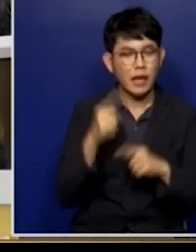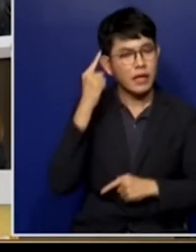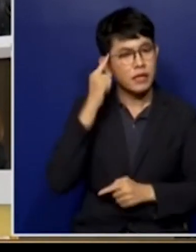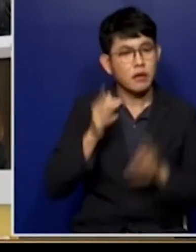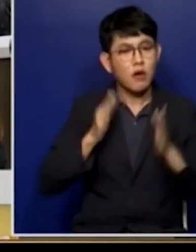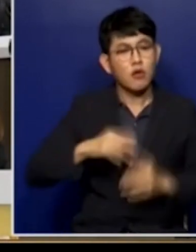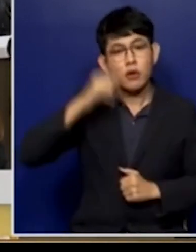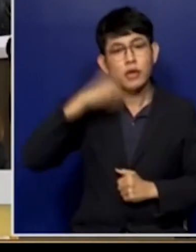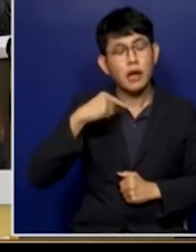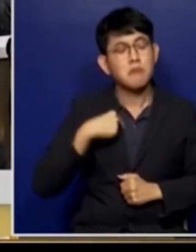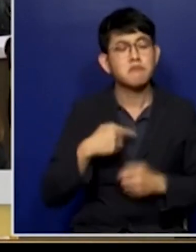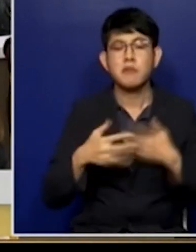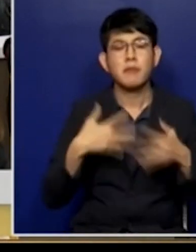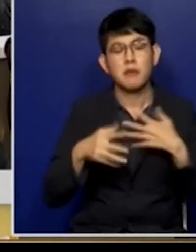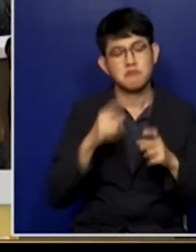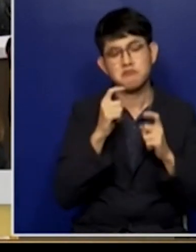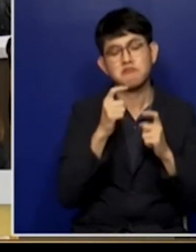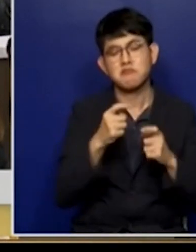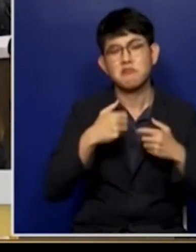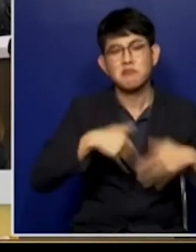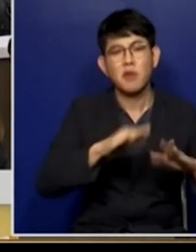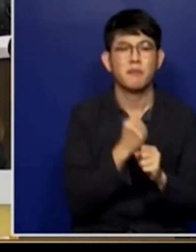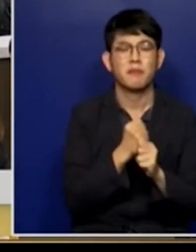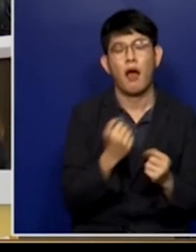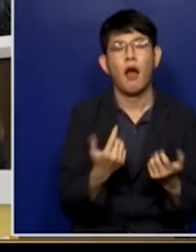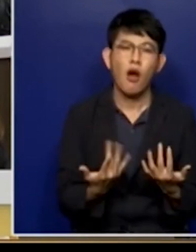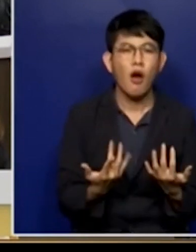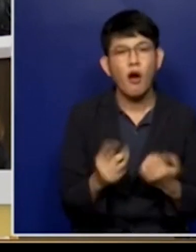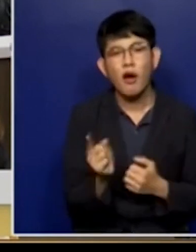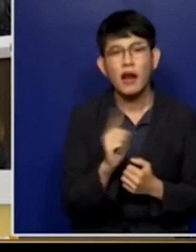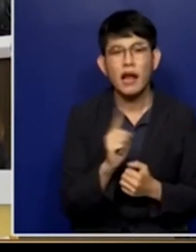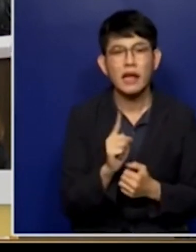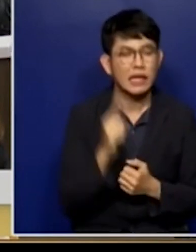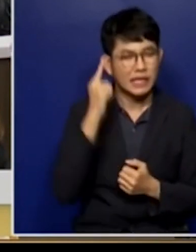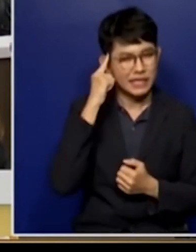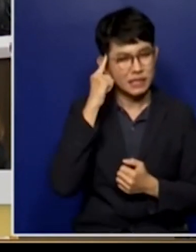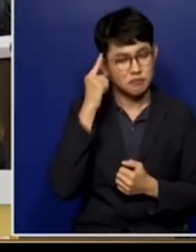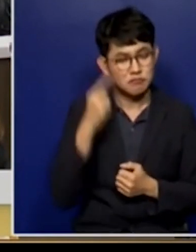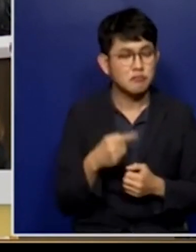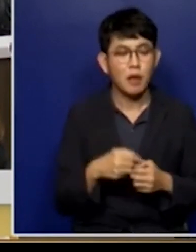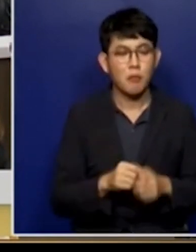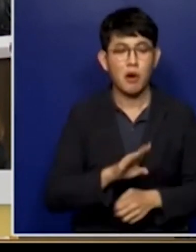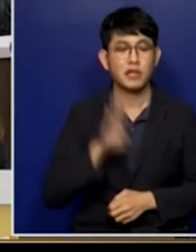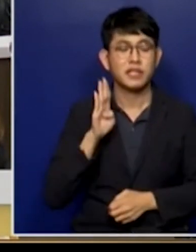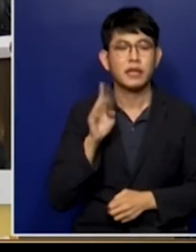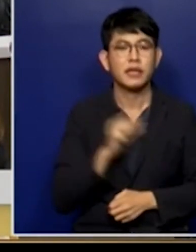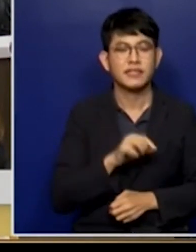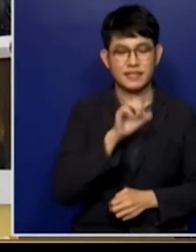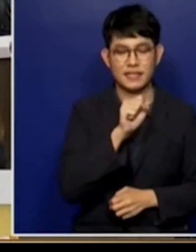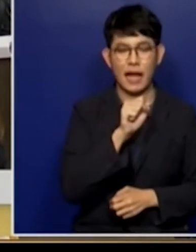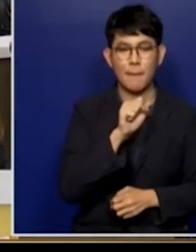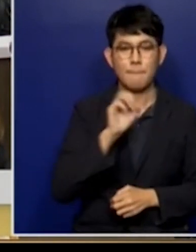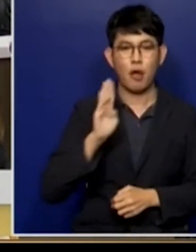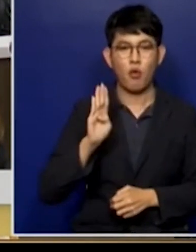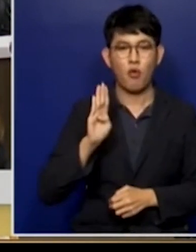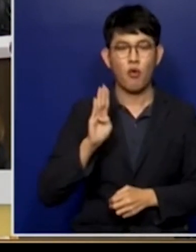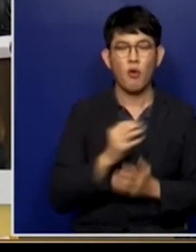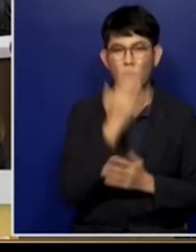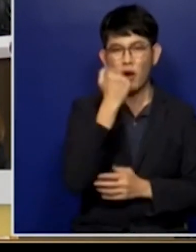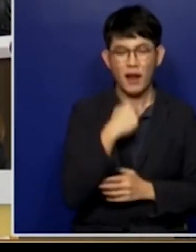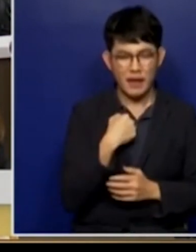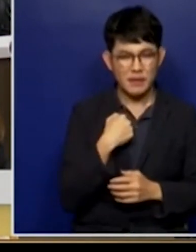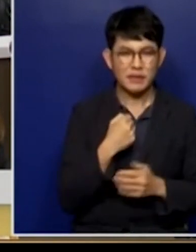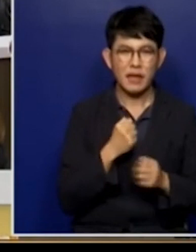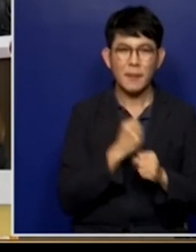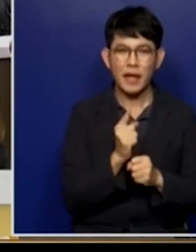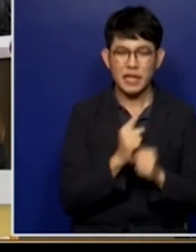พระเชิญหนากับความเสี่ยงและรอคอยวัคซีน AstraZenecaที่ผลิตโดยบิษัเอกชนทชอสยาม BIOCYENทั้งทั้งที่เพิ่งได้รบการ